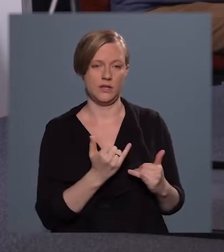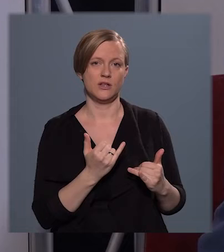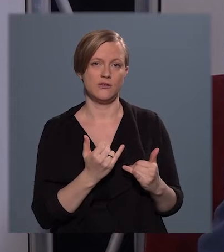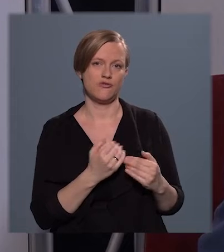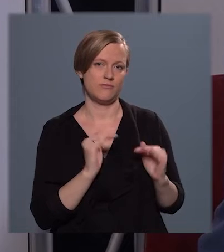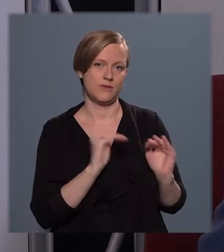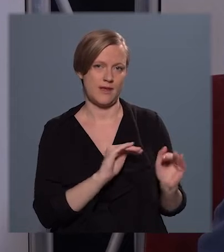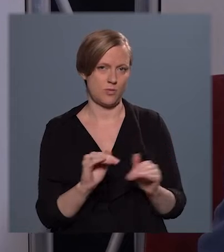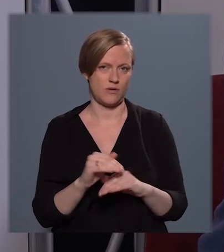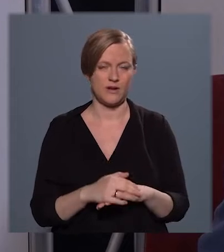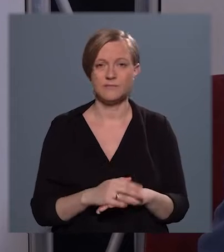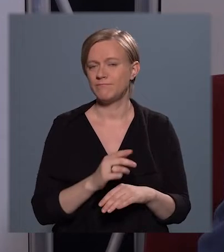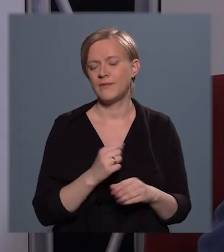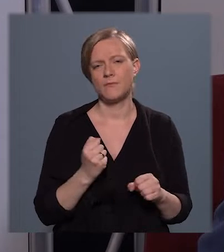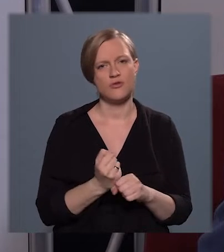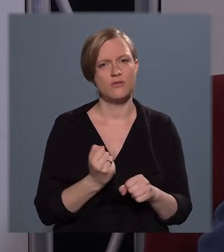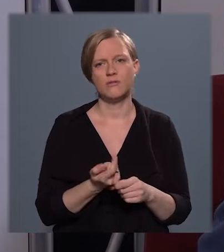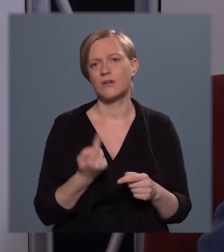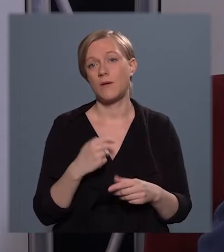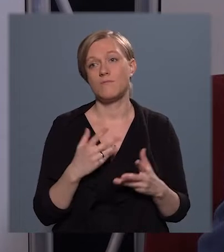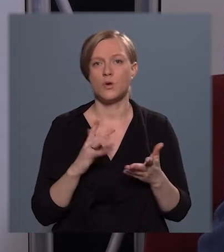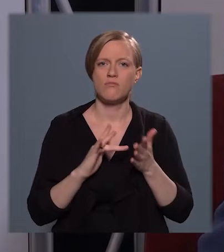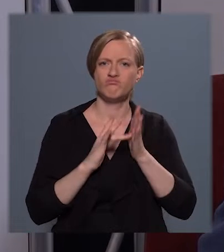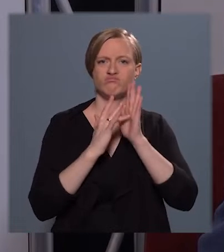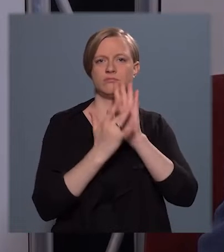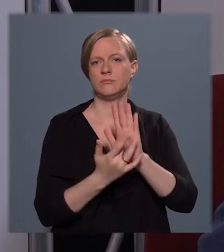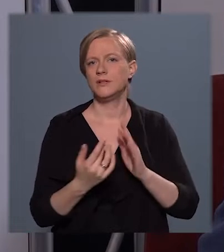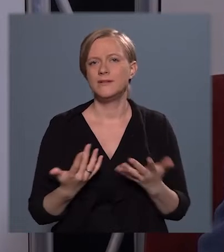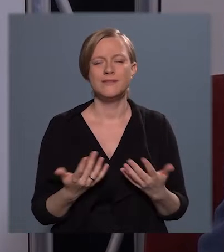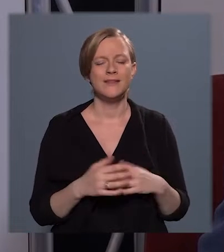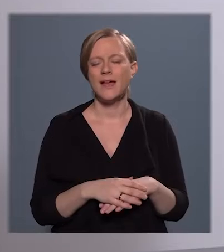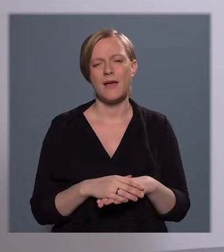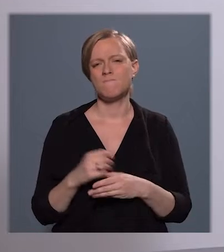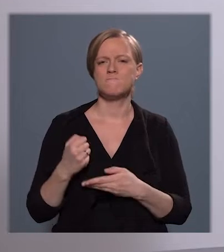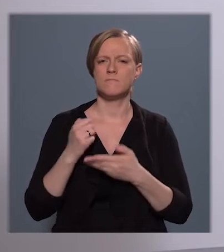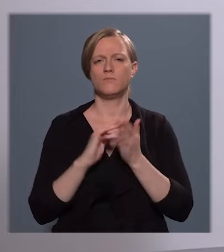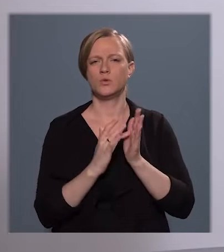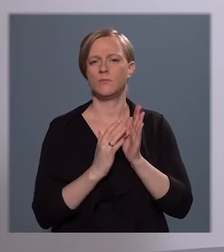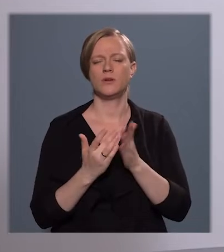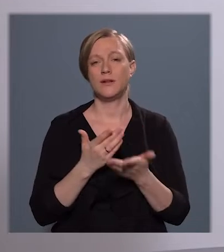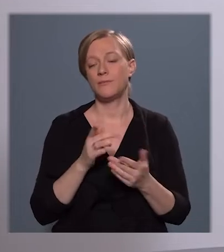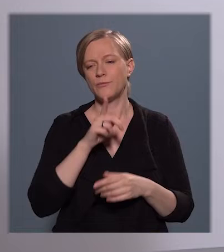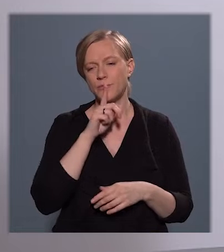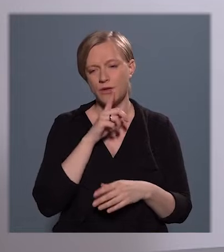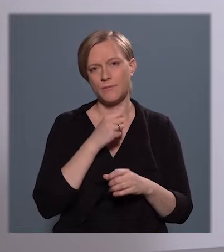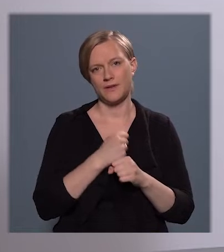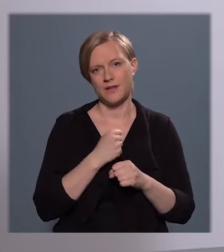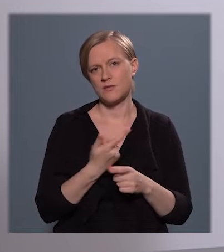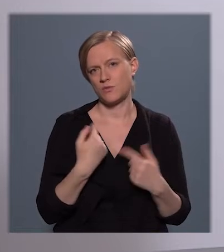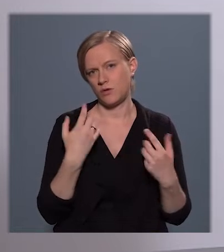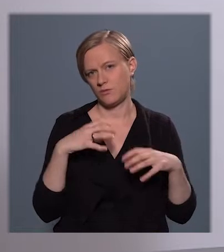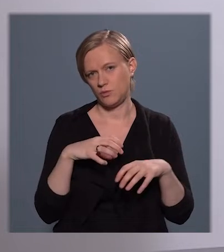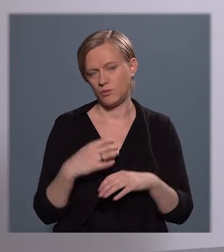támogatjuk. Nem csinálunk belőle transzparenciát, nem tűzzük a zászlónkra, hanem csöndben tesszük a